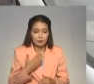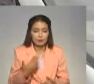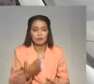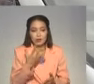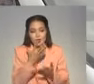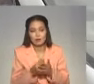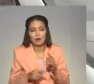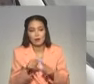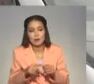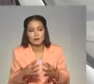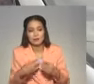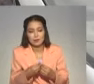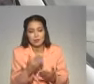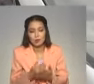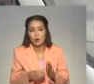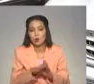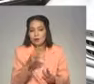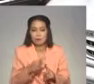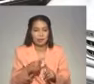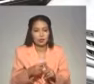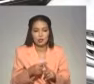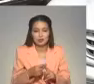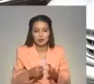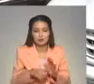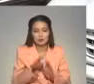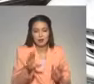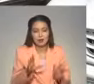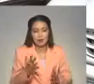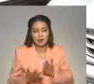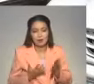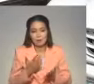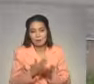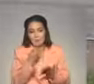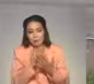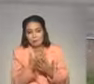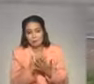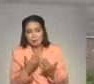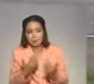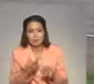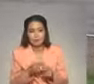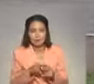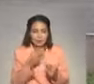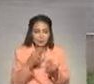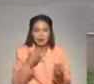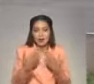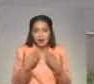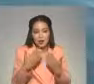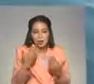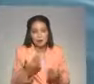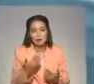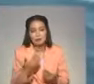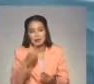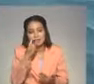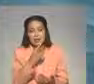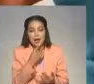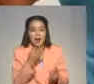родной семье. Очень положительные эмоции. С гордостью Людмила Молостова показывает, как ее дочь Нелли общается со старенькой опашкой на казахском